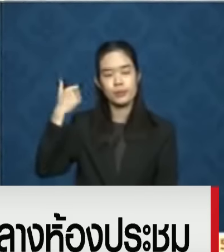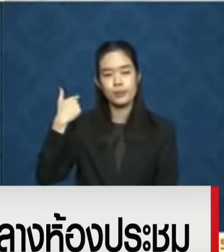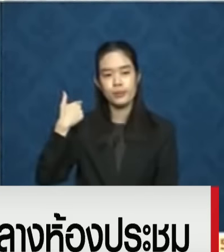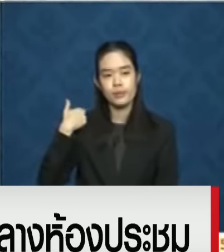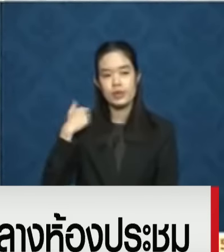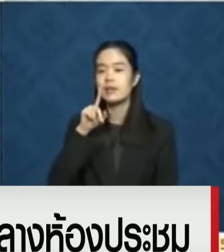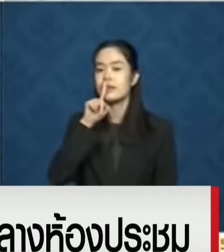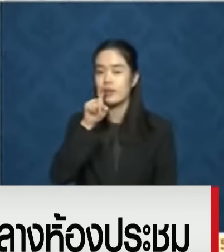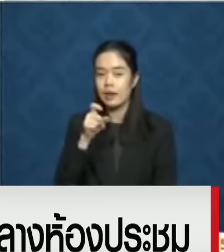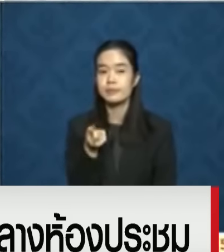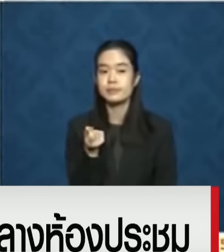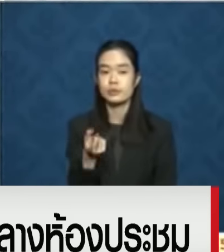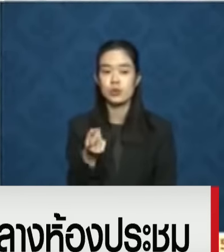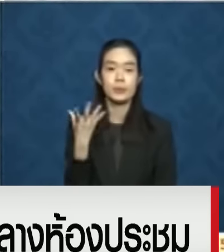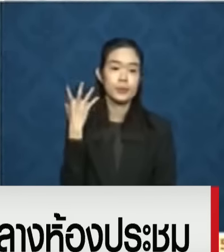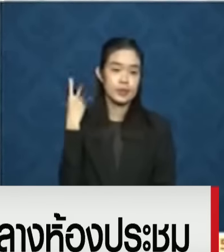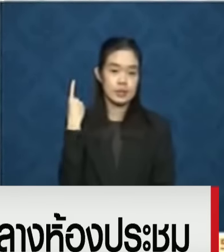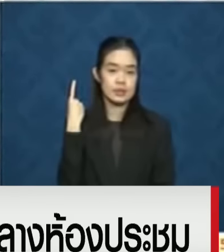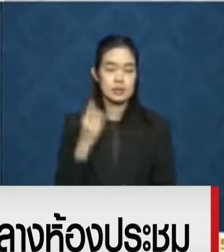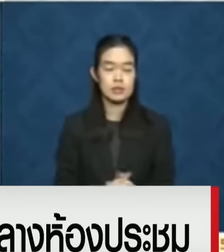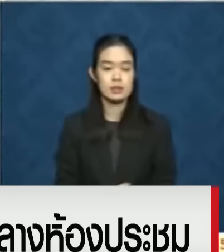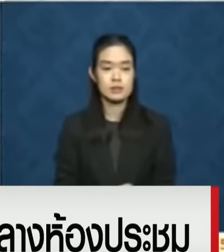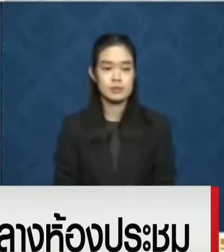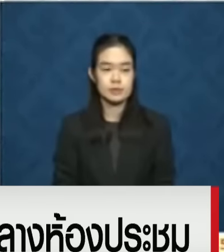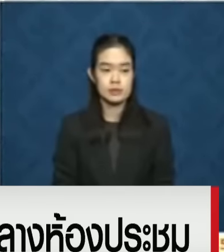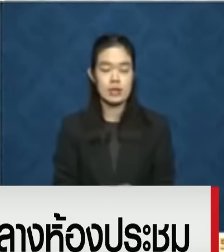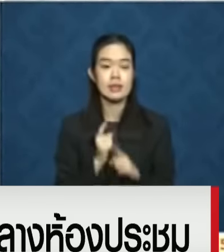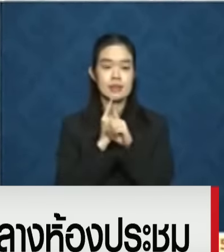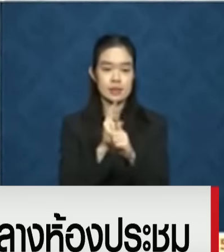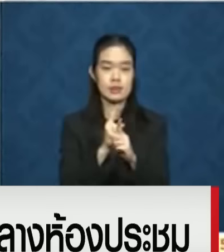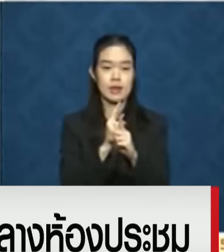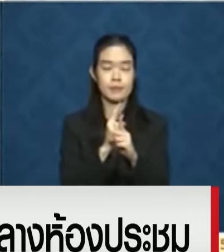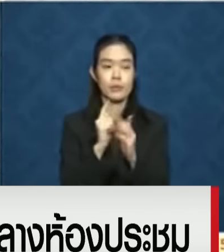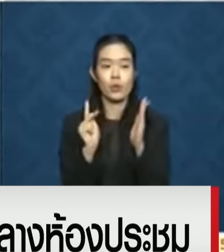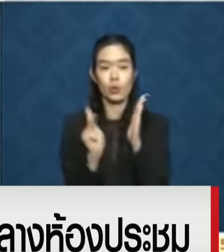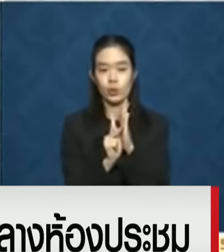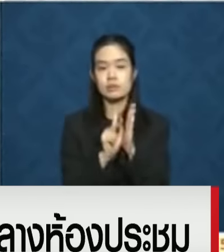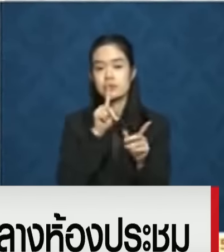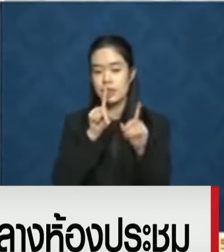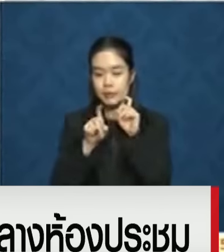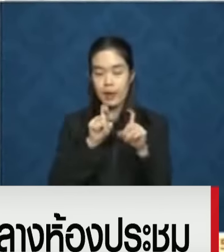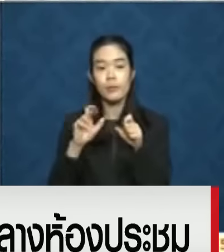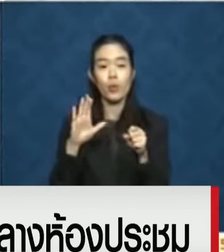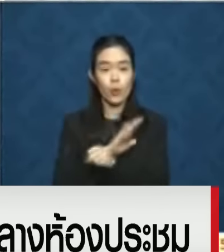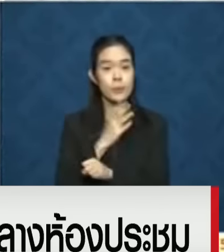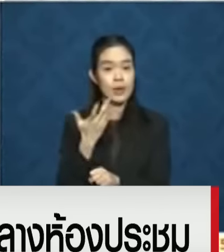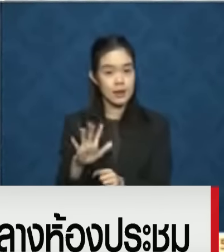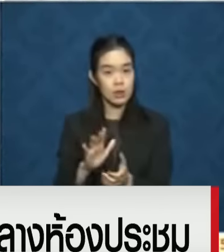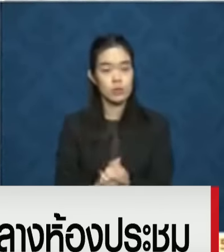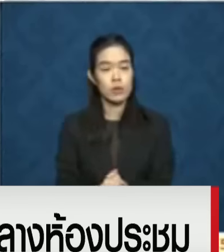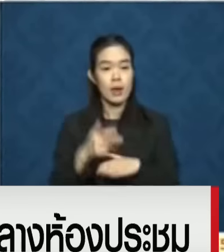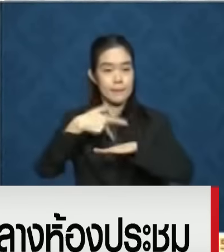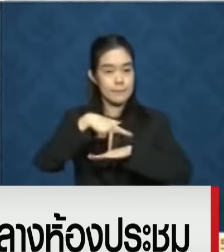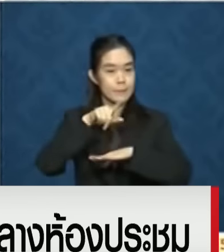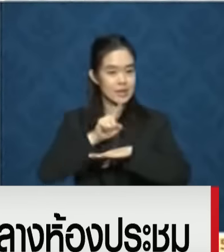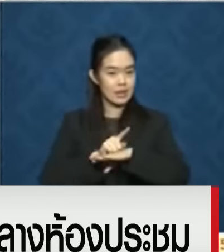น้อยคราวนี้ฝั่งก้าวไกลประท้วงบ้างค่ะคุณประเสริฐพงษ์ศรนุวัฒน์สสบัญชีรายชื่อจากก้าวไกลประท้วง